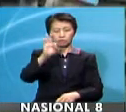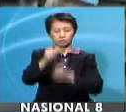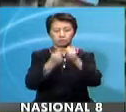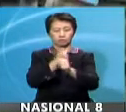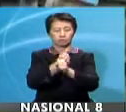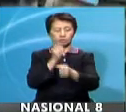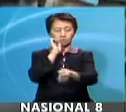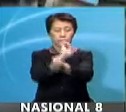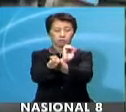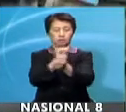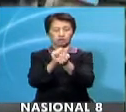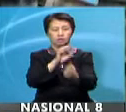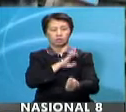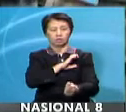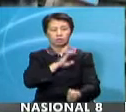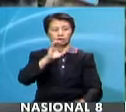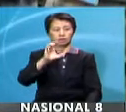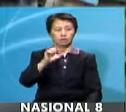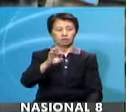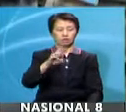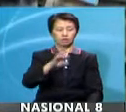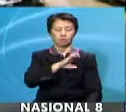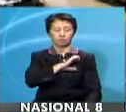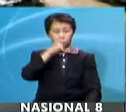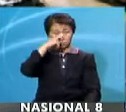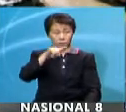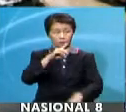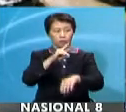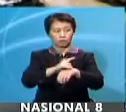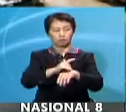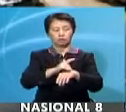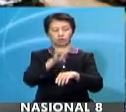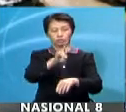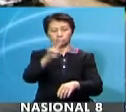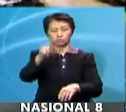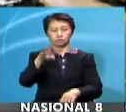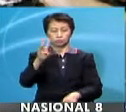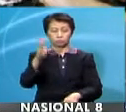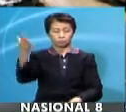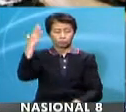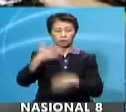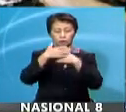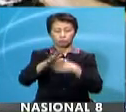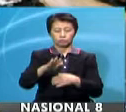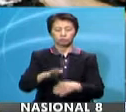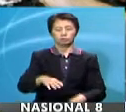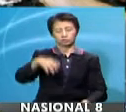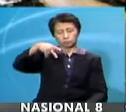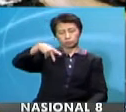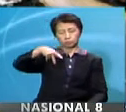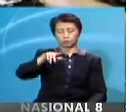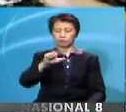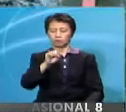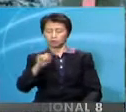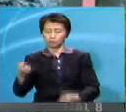jabatan pembantterasan jenayah csd polis Thailand di kosamoi pada 22 Jun lepas setelah petrol Saudi membuat laporan